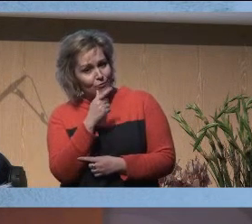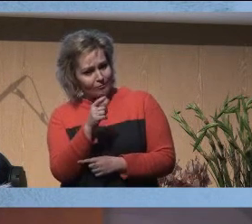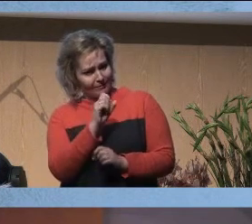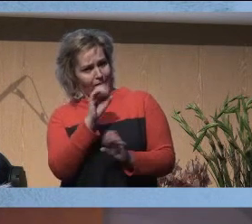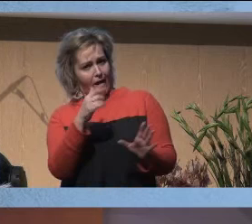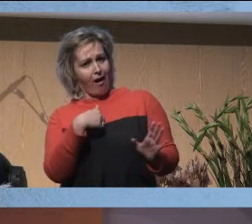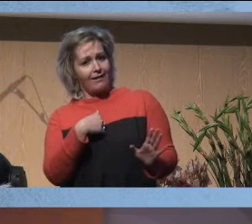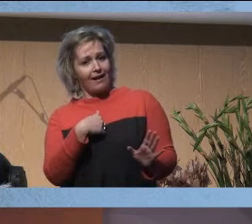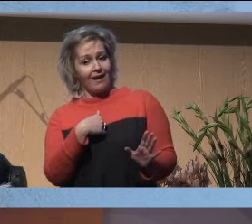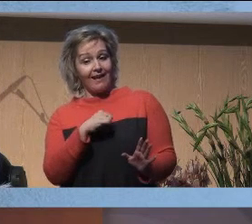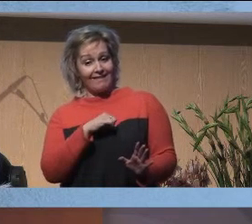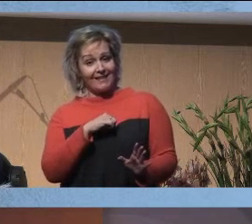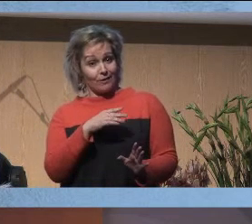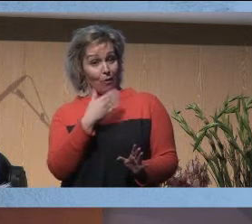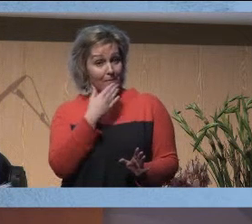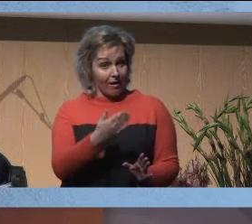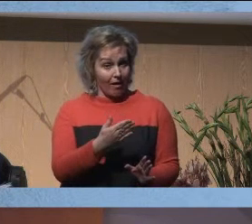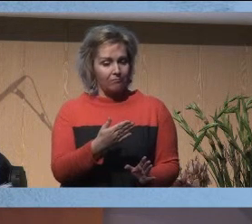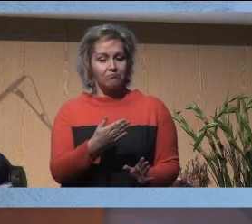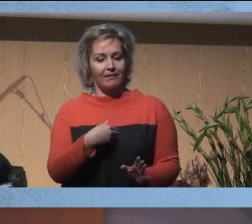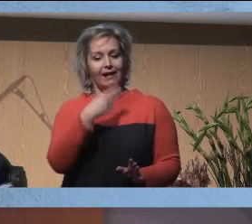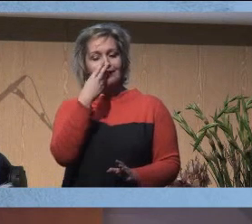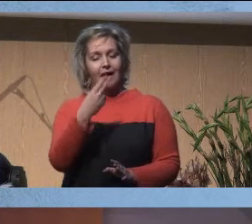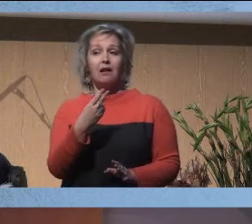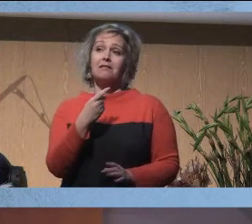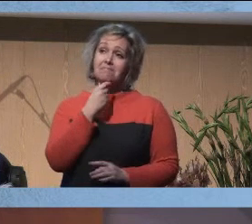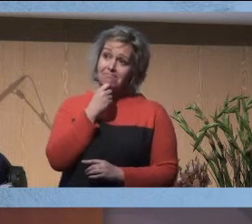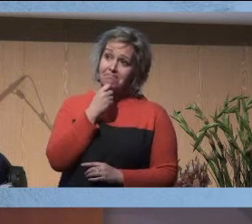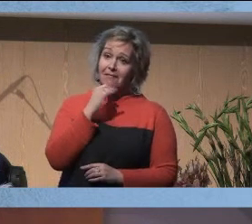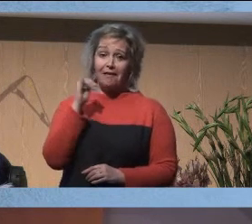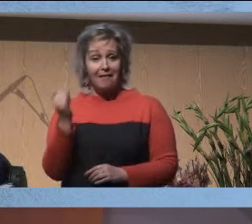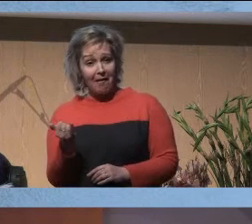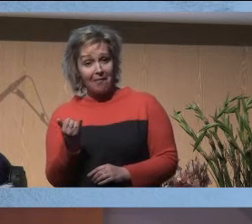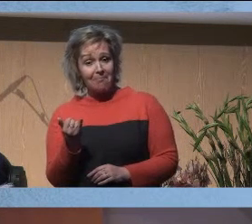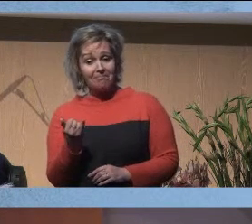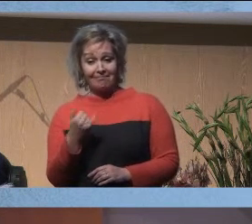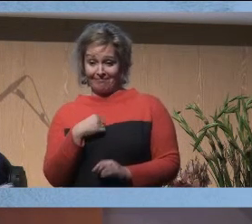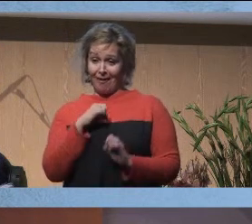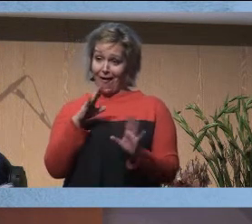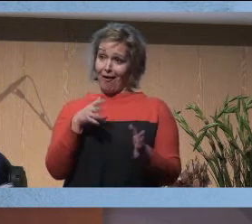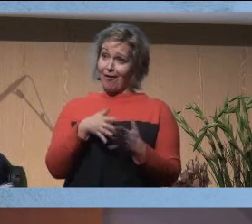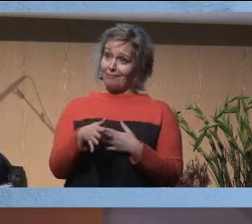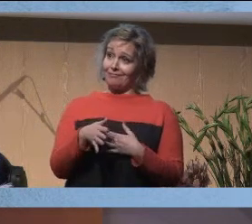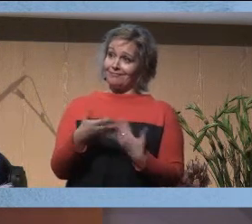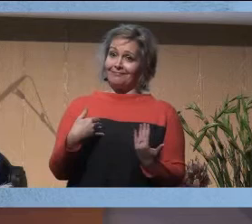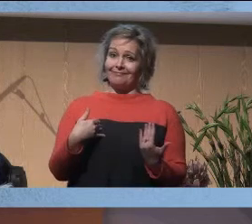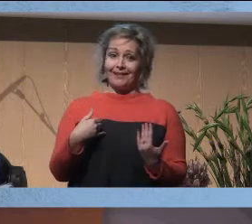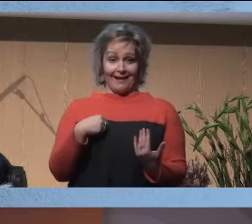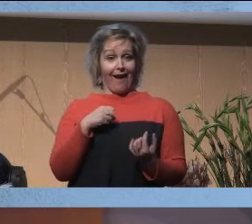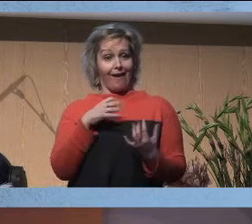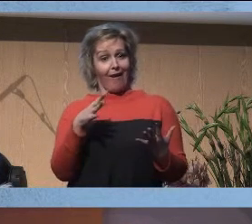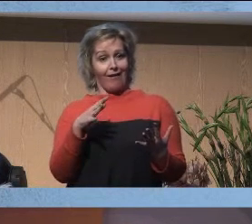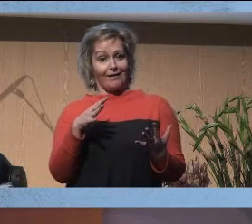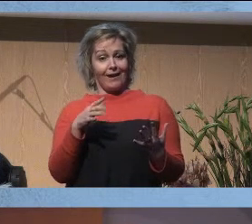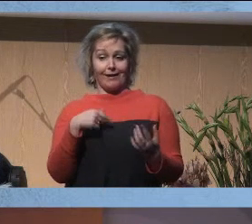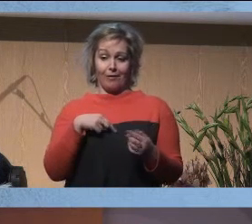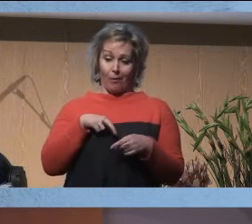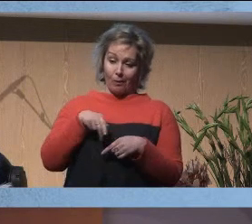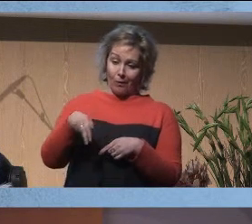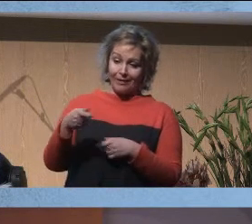det jo. Hvis det går bra, så ser jeg det at, ja, jeg klarte visst det. Jeg klarte å gå ned til